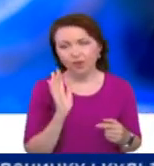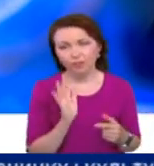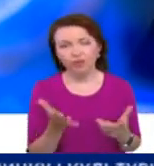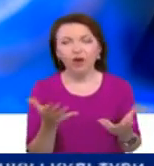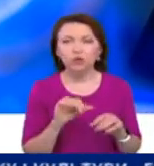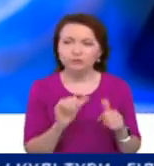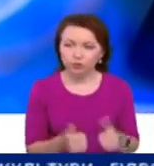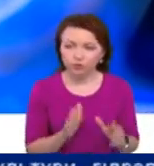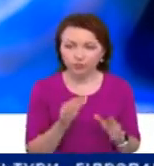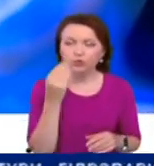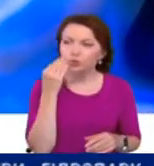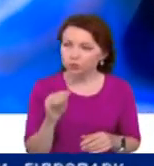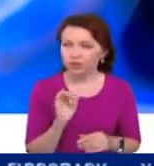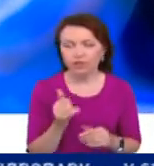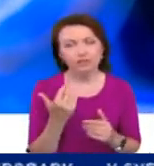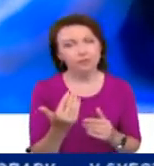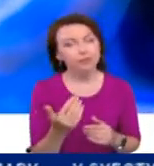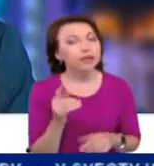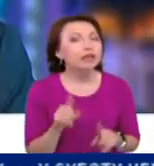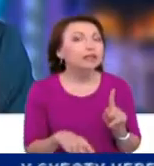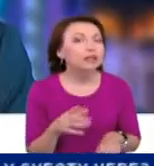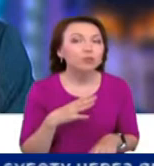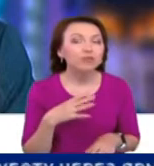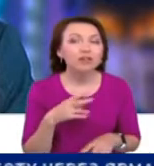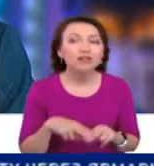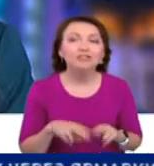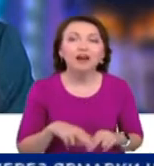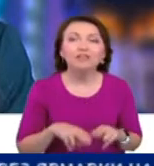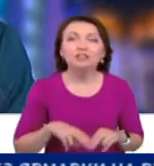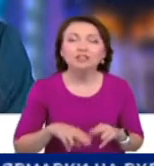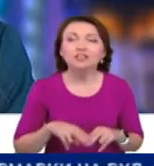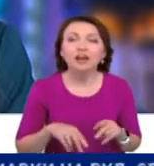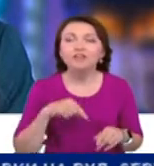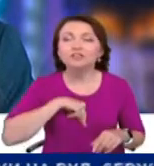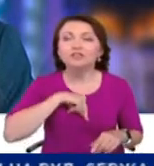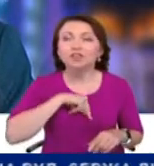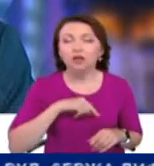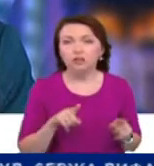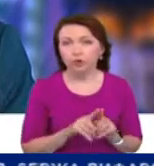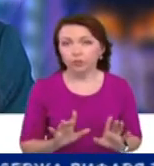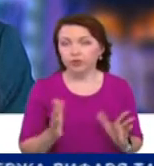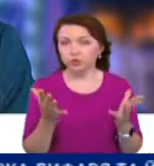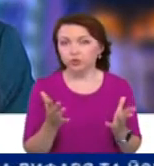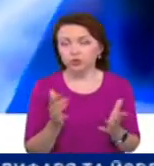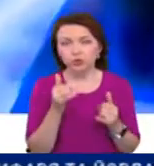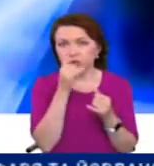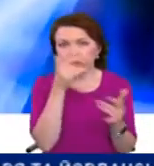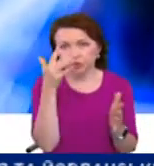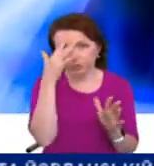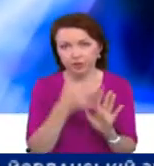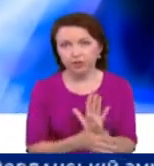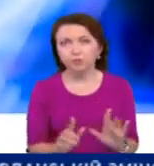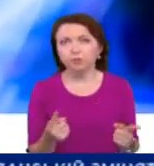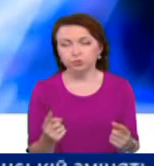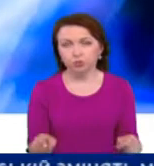какой способ будет лучше для тебя. Иногда ты, бывает, настраиваешься, и тут такое происходит, что ты даже не можешь понять,